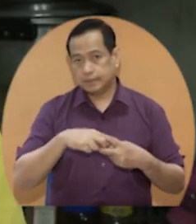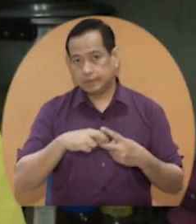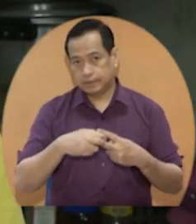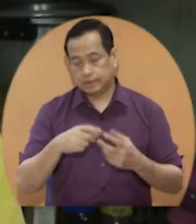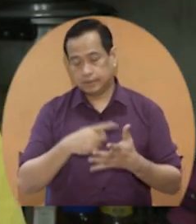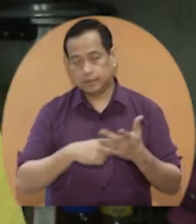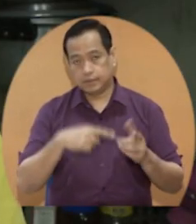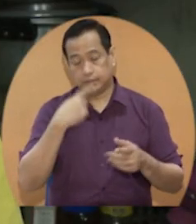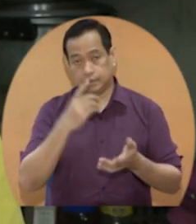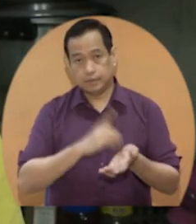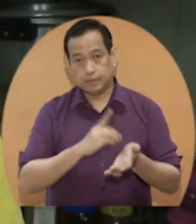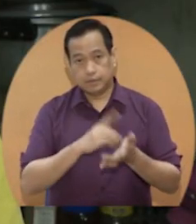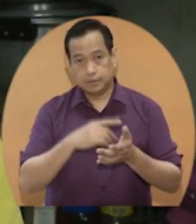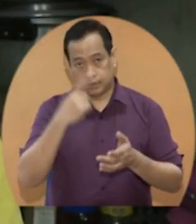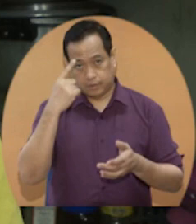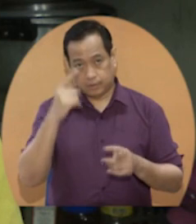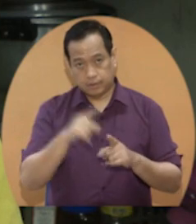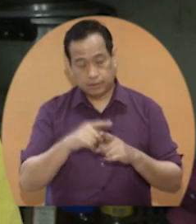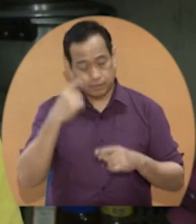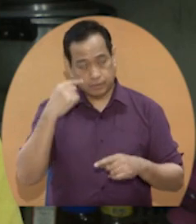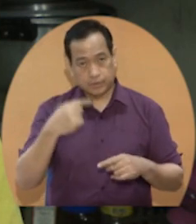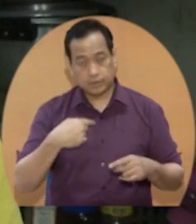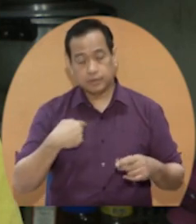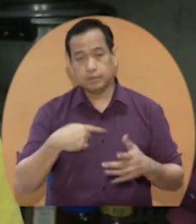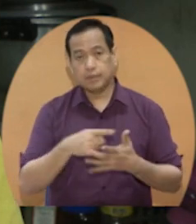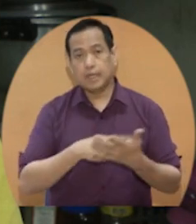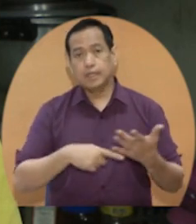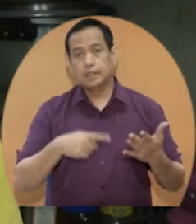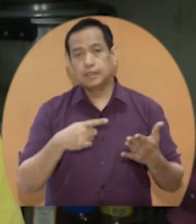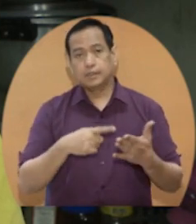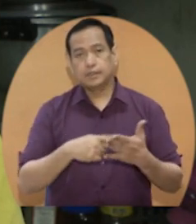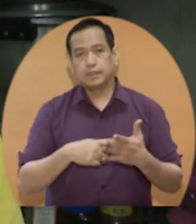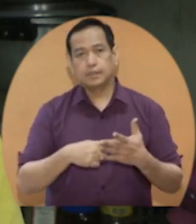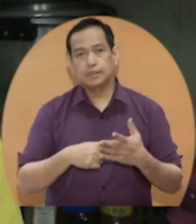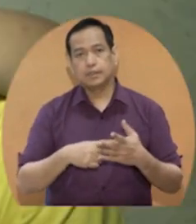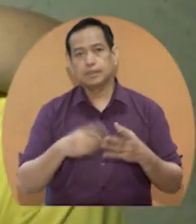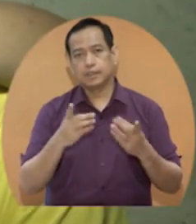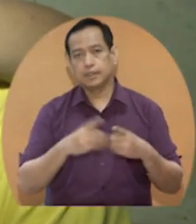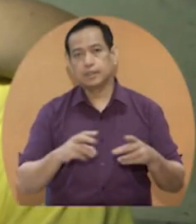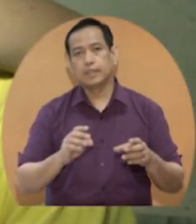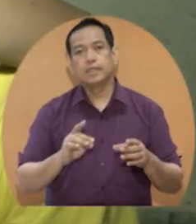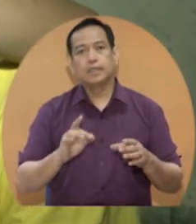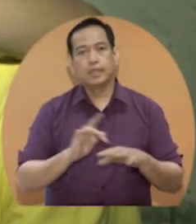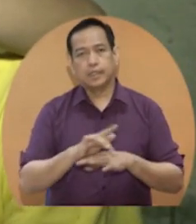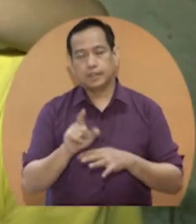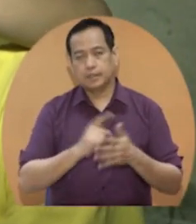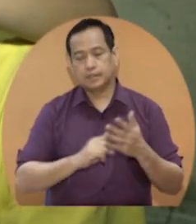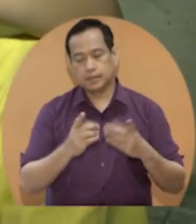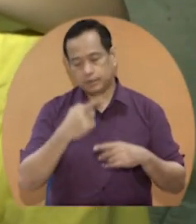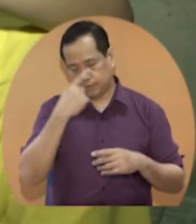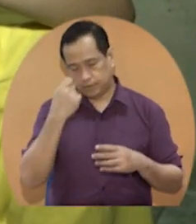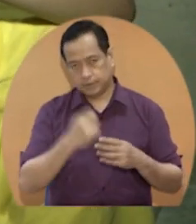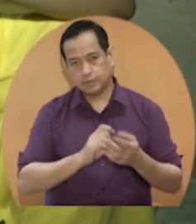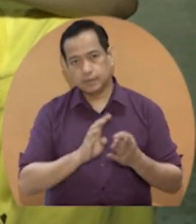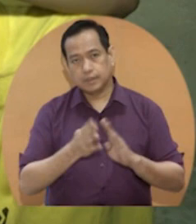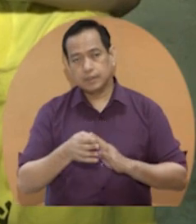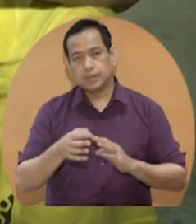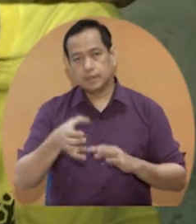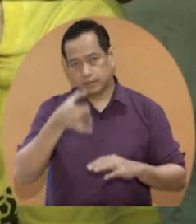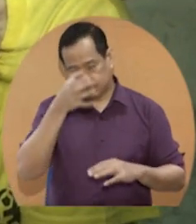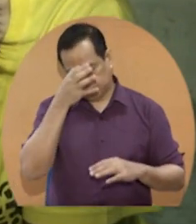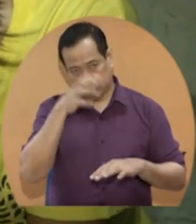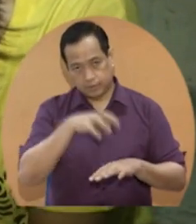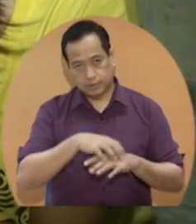na tsaka para din po sa akin maagapan po yung sakit ko. Baka po kasi mauwi daw po sa brain tumor